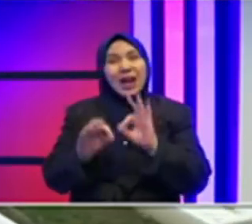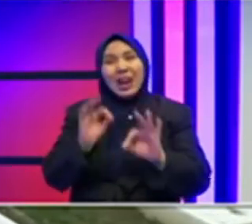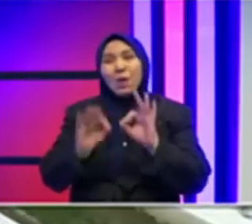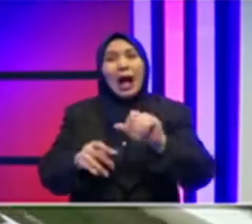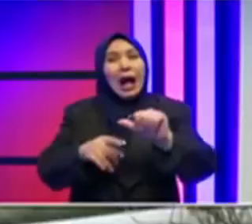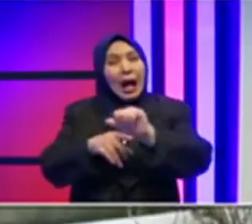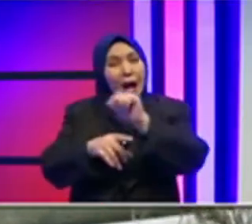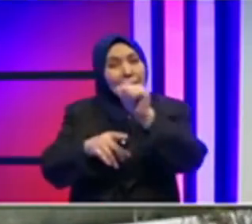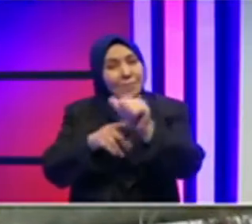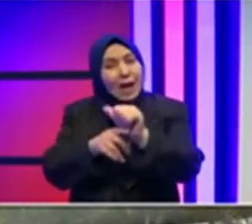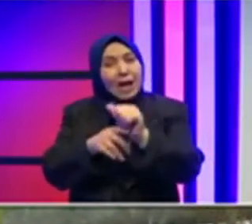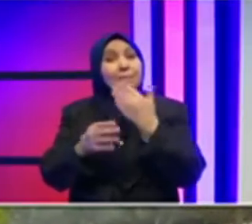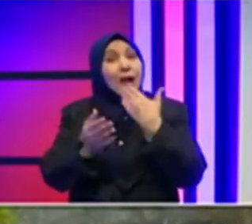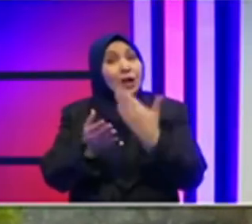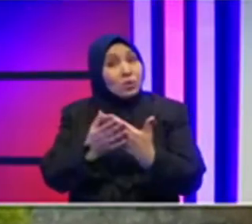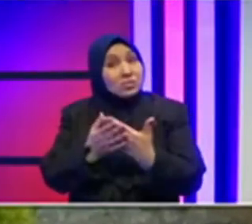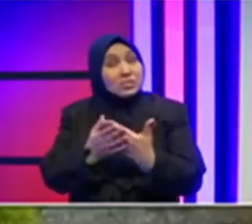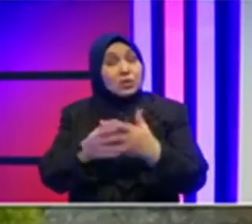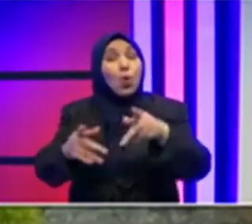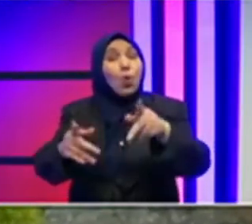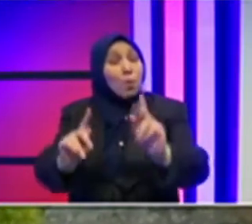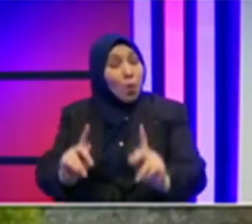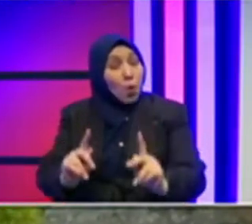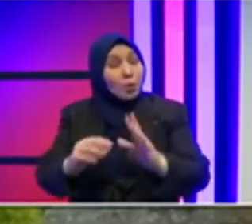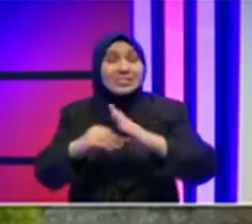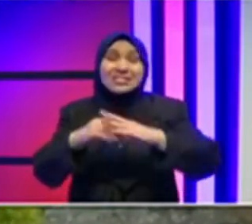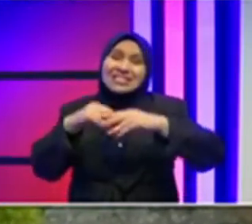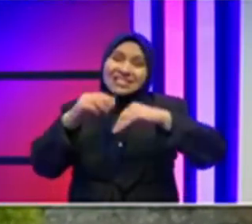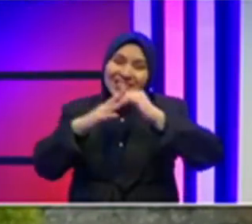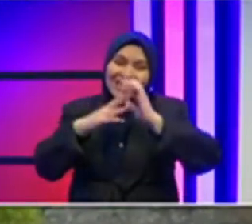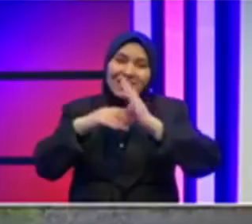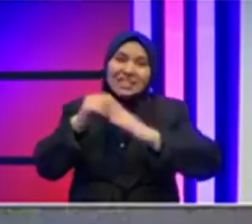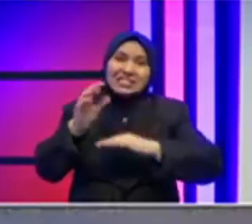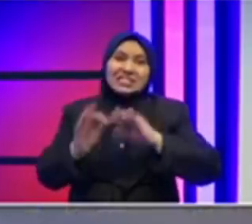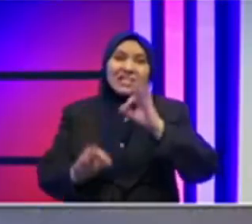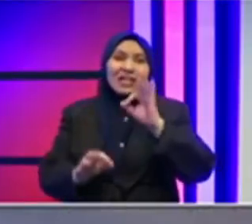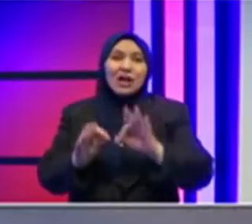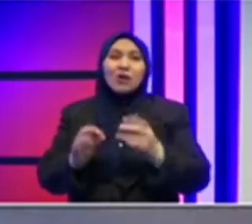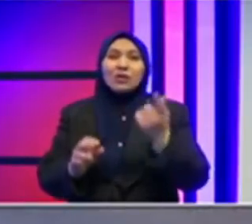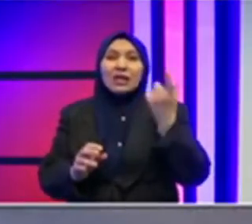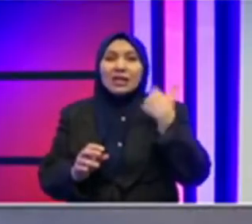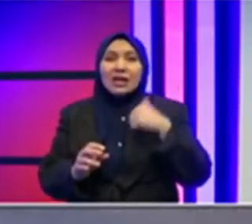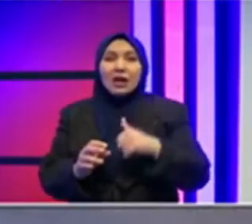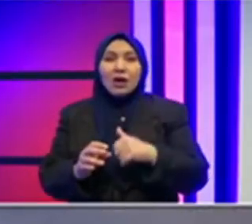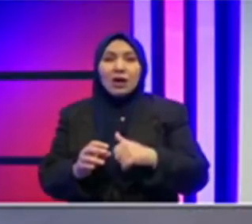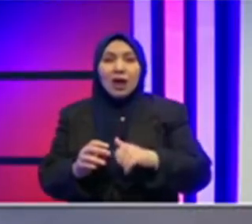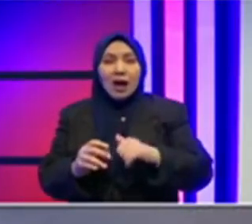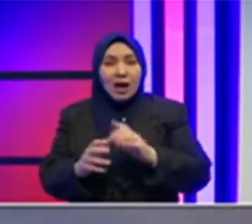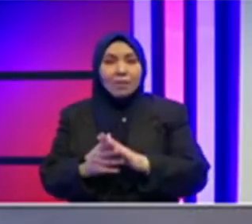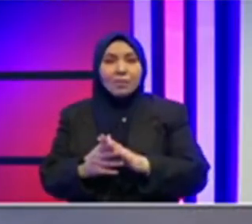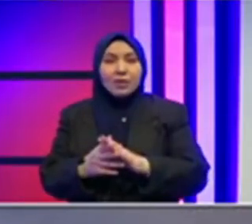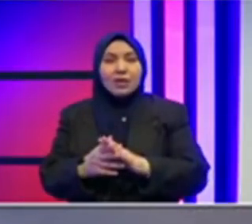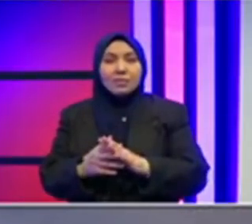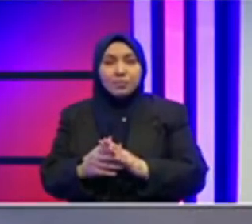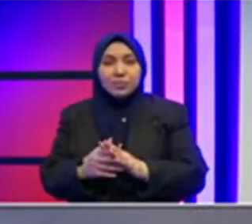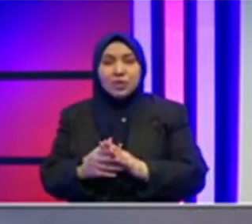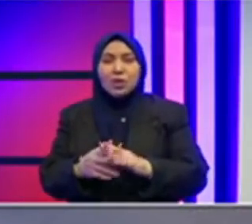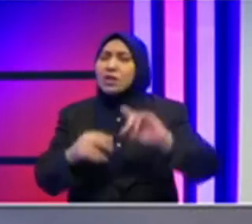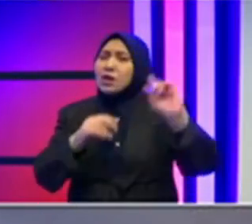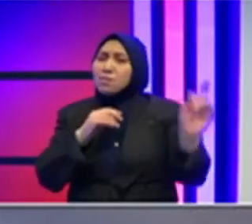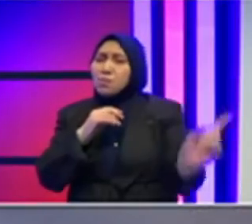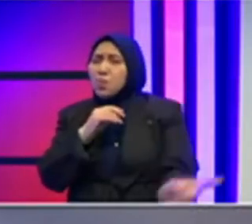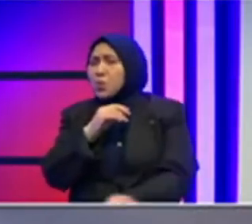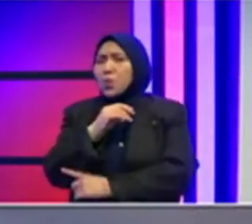nanti selesa. Masya-Allah. Tetapi kalau tidak, apa Ustaz? Yang dalam lagu nasyid Ustaz Yani sebelum ni, dipalu, dipukul, betul, macam mana? Dikubur